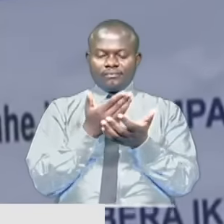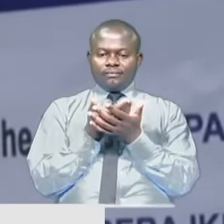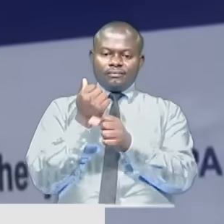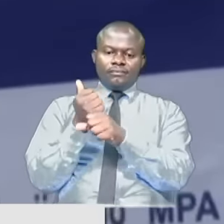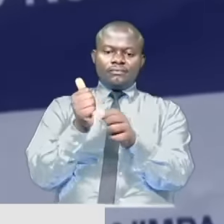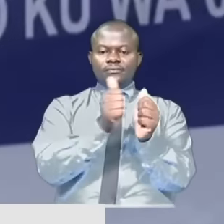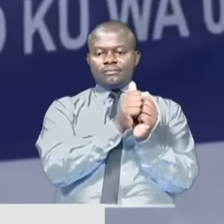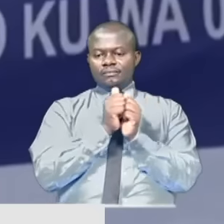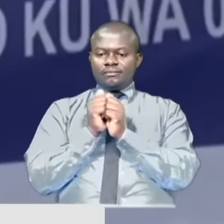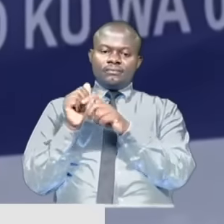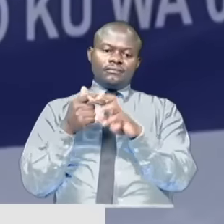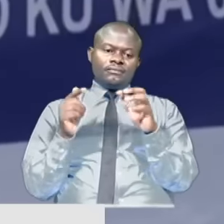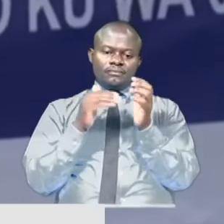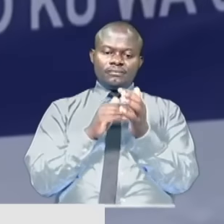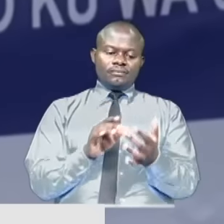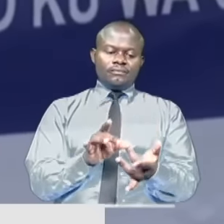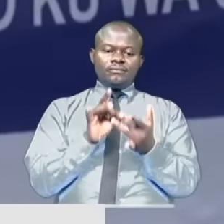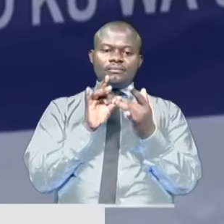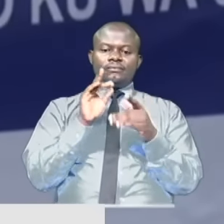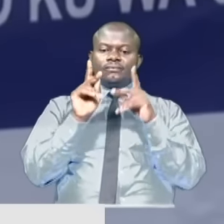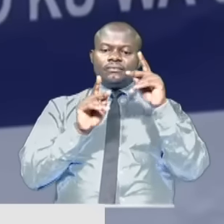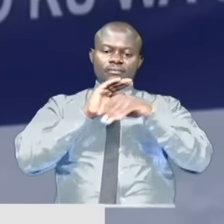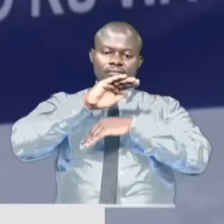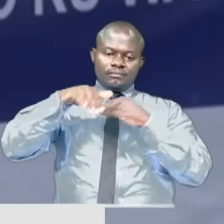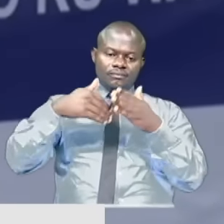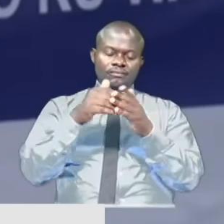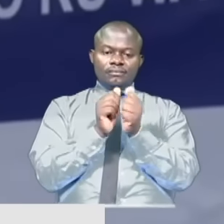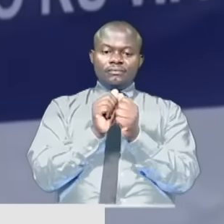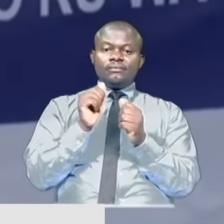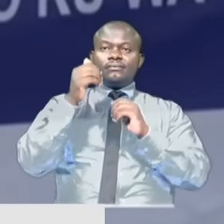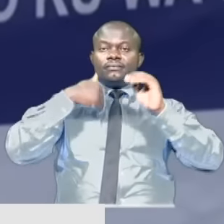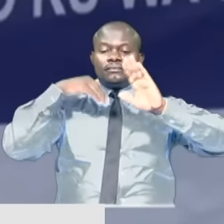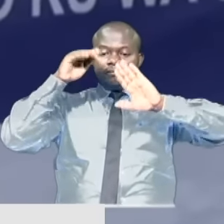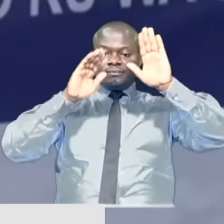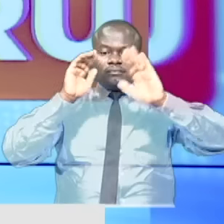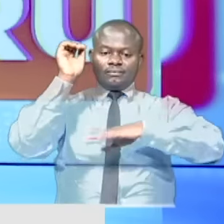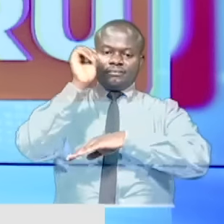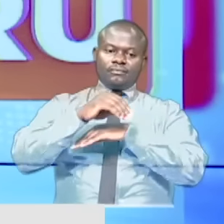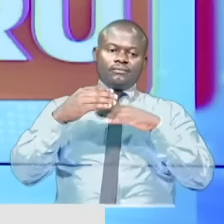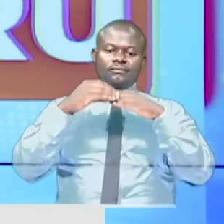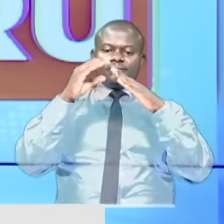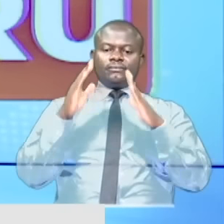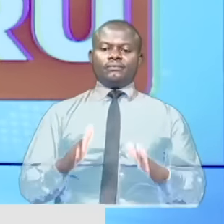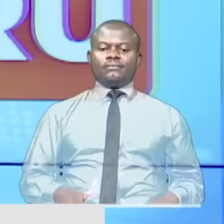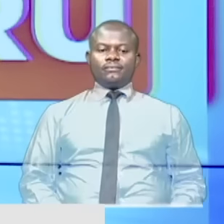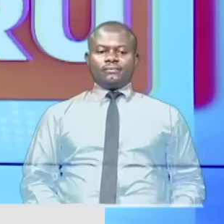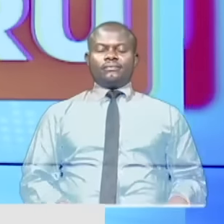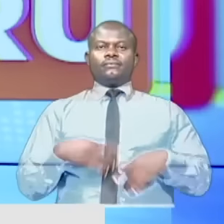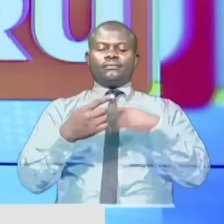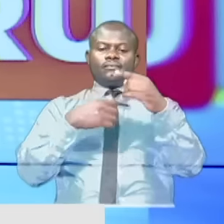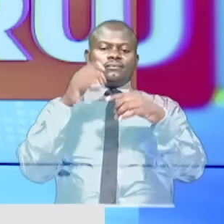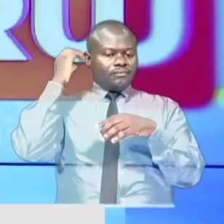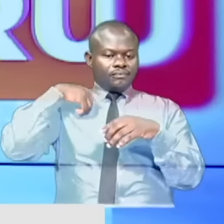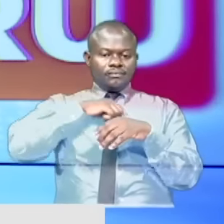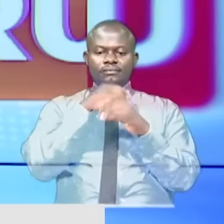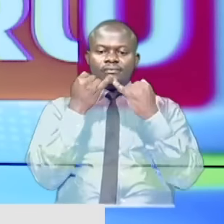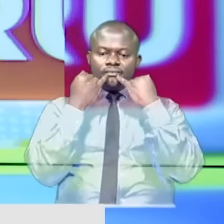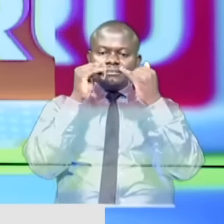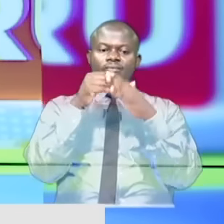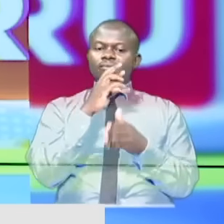hamwe ariko by'umwihariko abaturage mubigiremo uruhare cyane kurenza abayobozi. Turakomeje amakuru yacu tubabwire